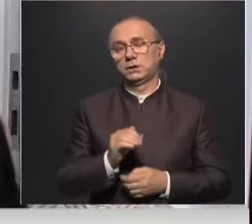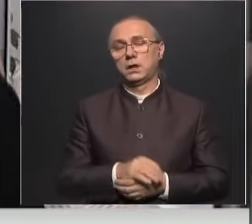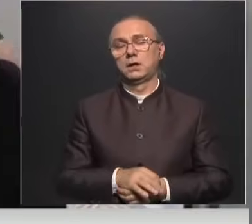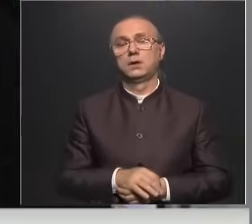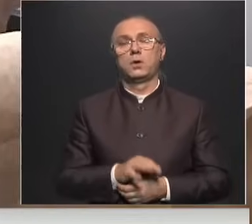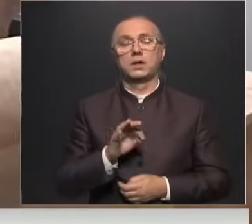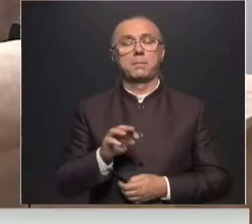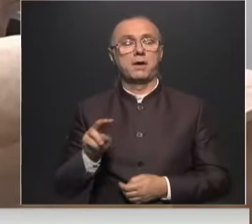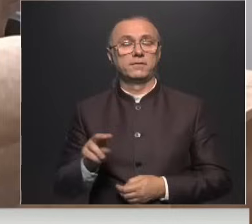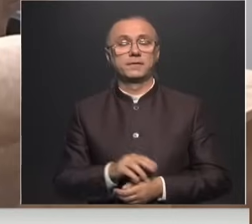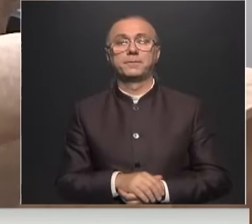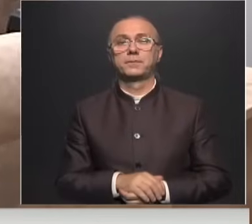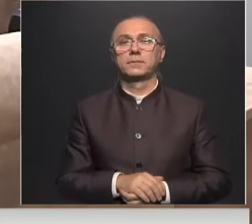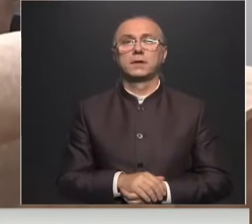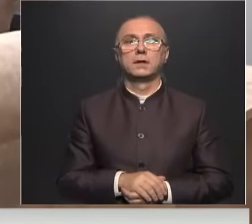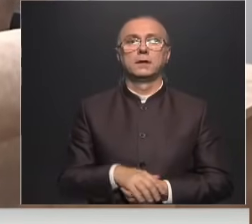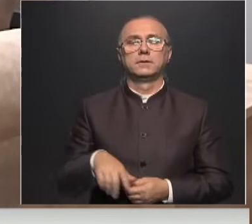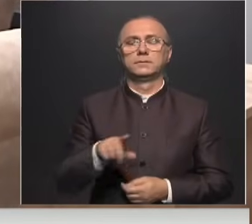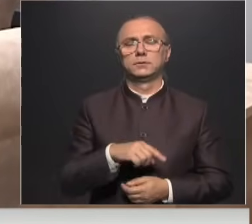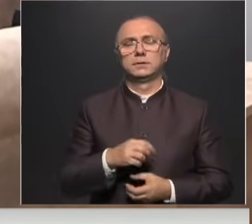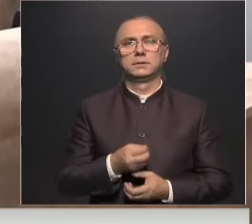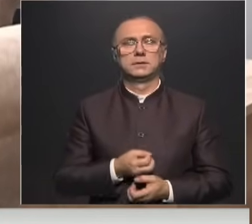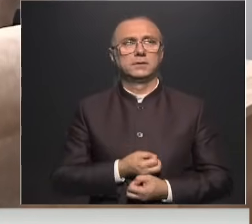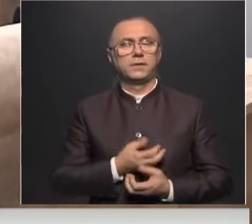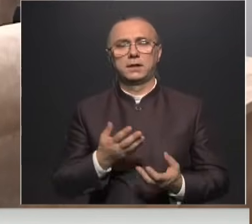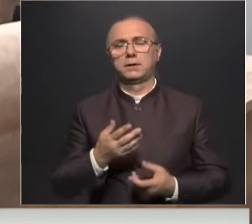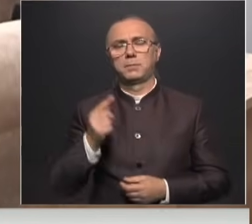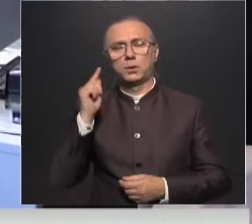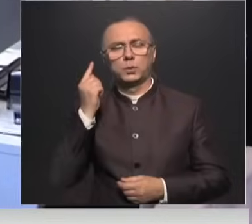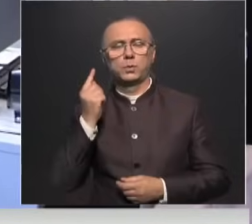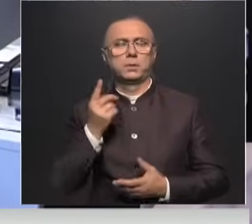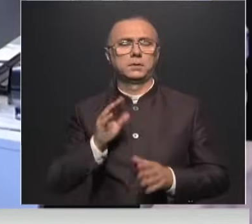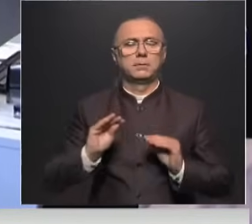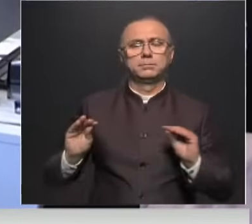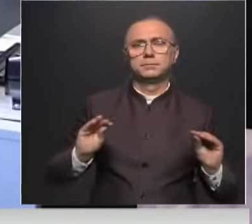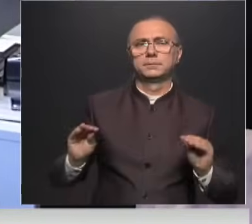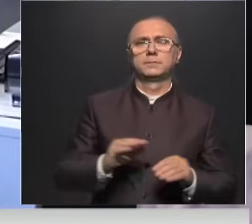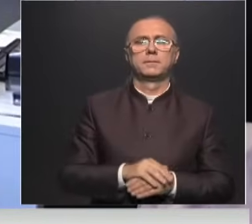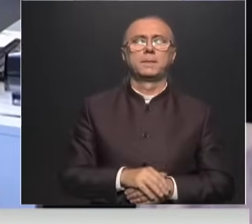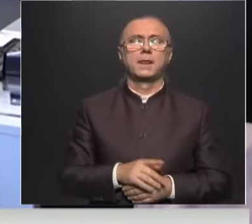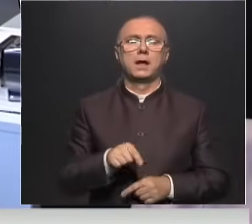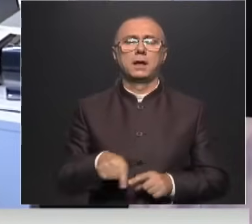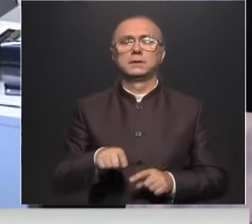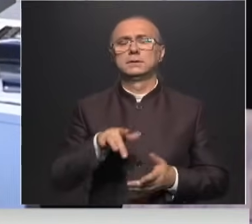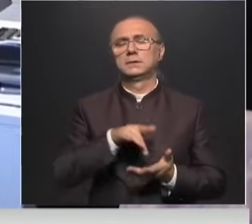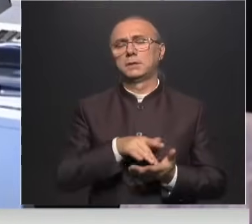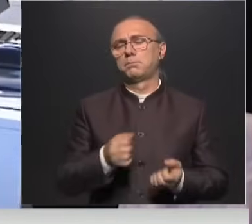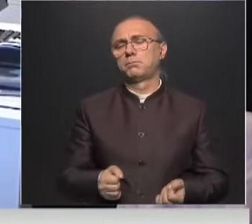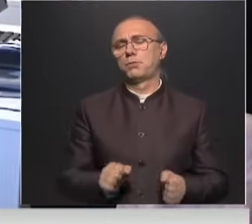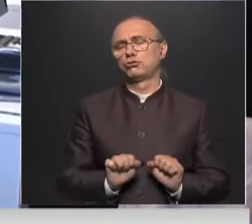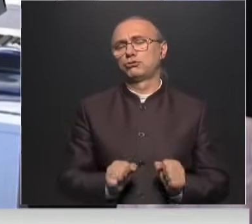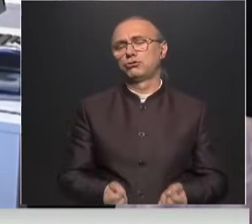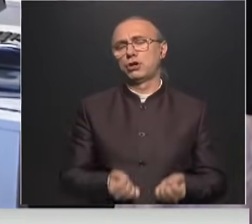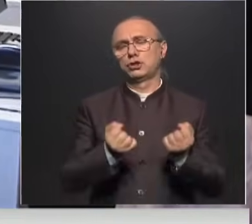знакомства. Светлый, уютный, во всем продуманный до мелочей филиал фонда поддержки участников СВО вот уже более 3 месяцев функционирует